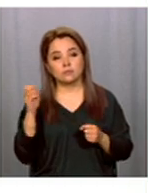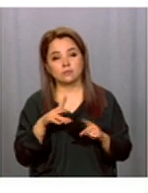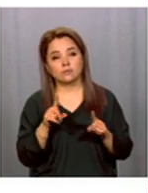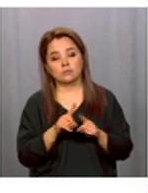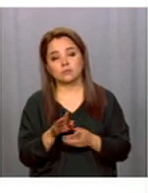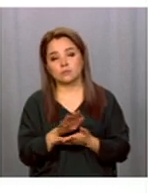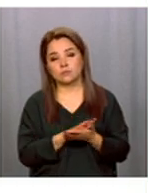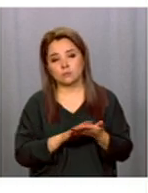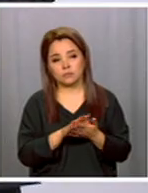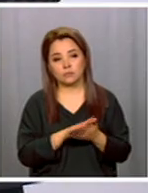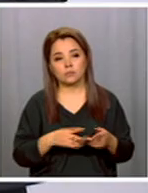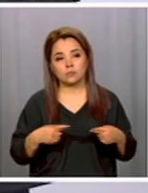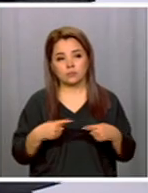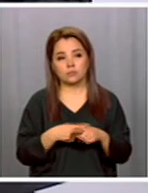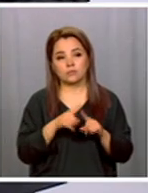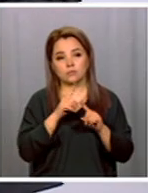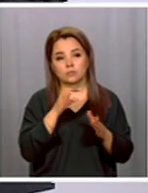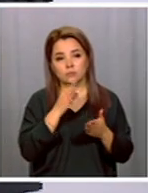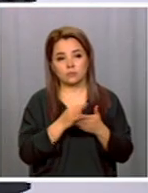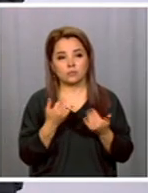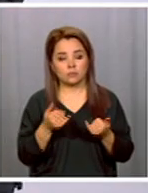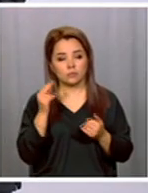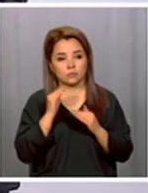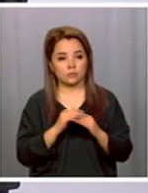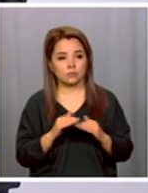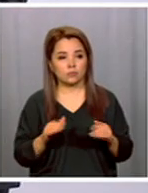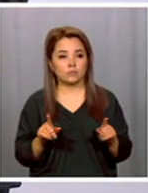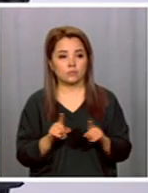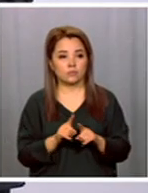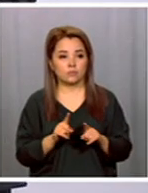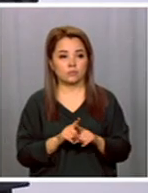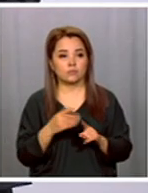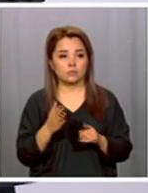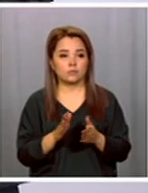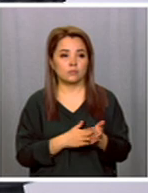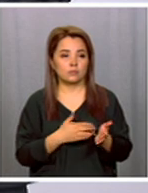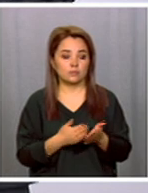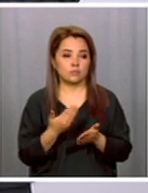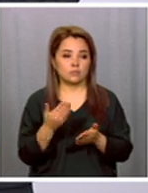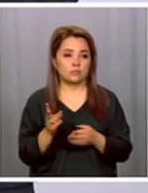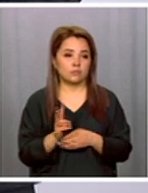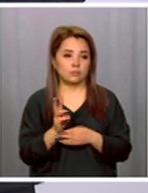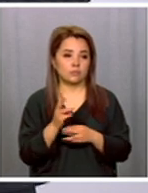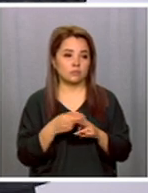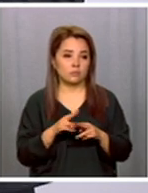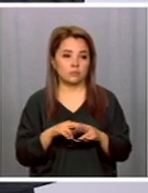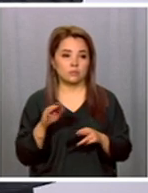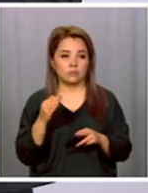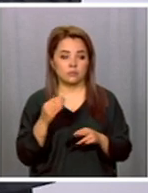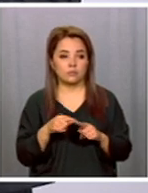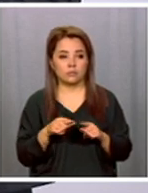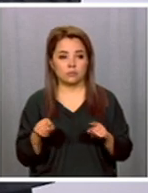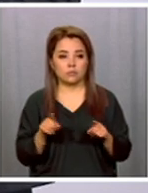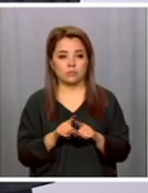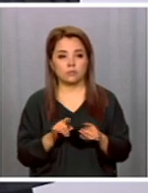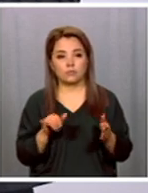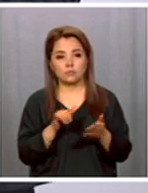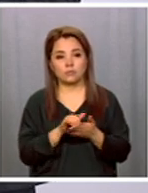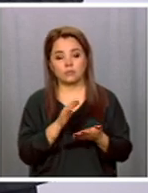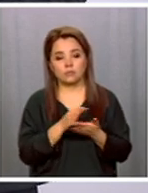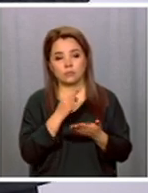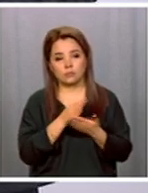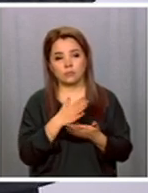ешқашан қиылыспайды екен. Демек оқушылар, мына май шамымызды F деген арақашықта қоятын болсақ, онда